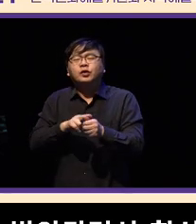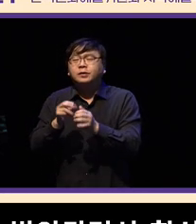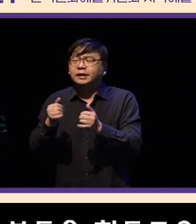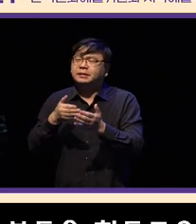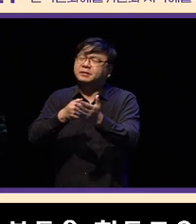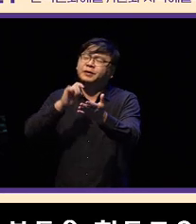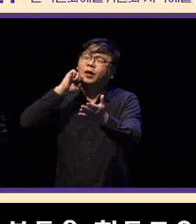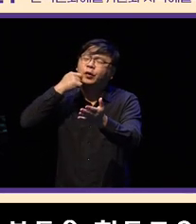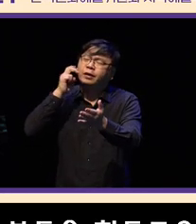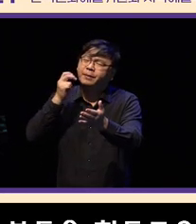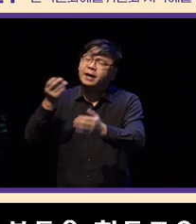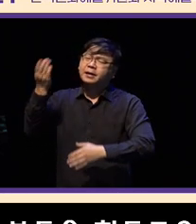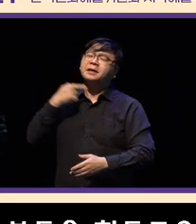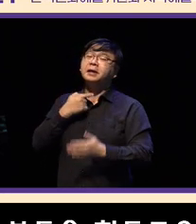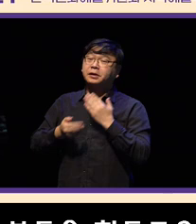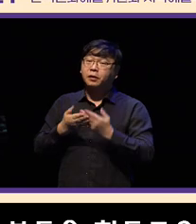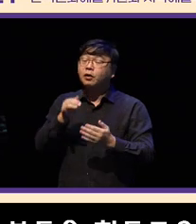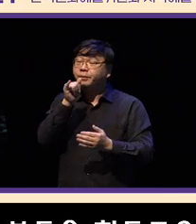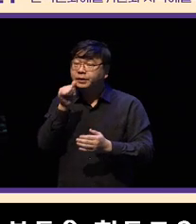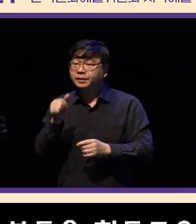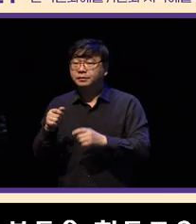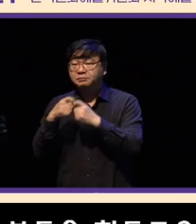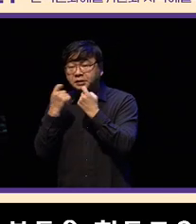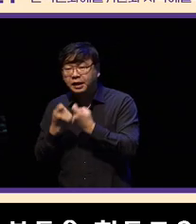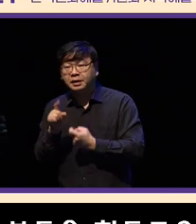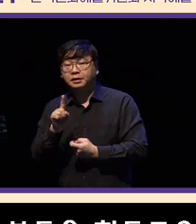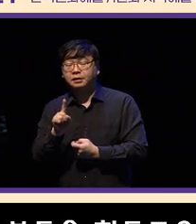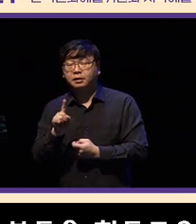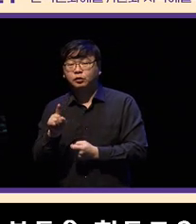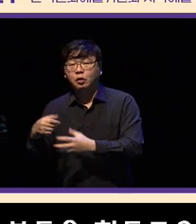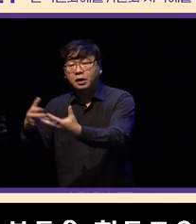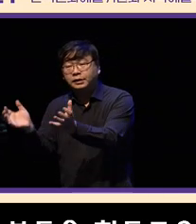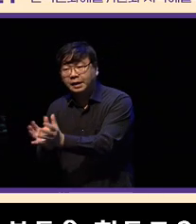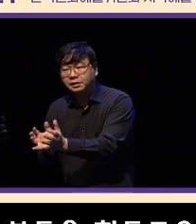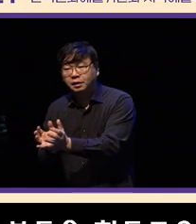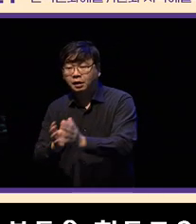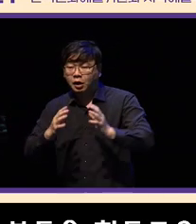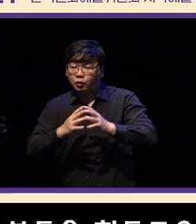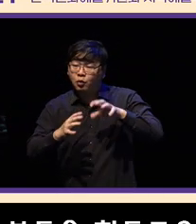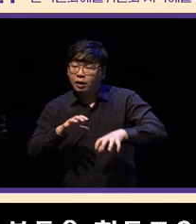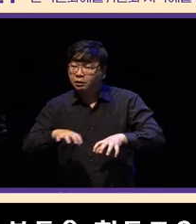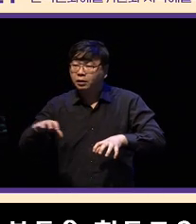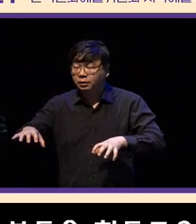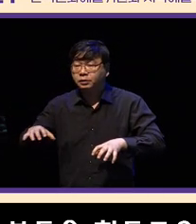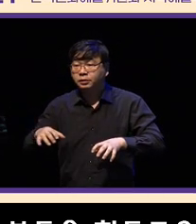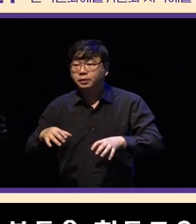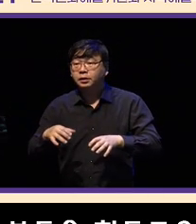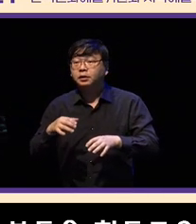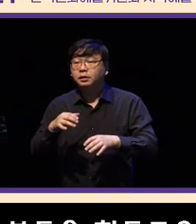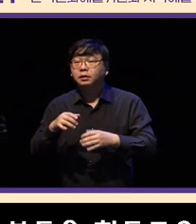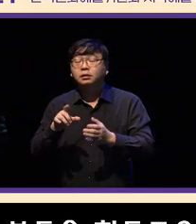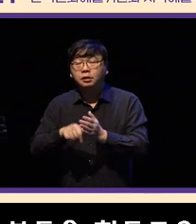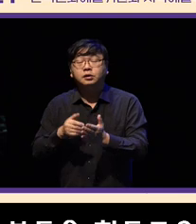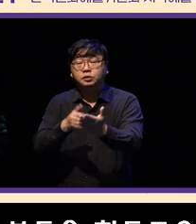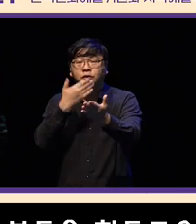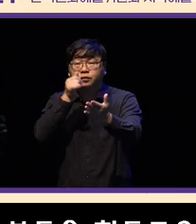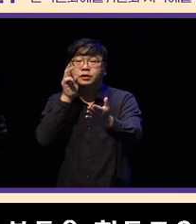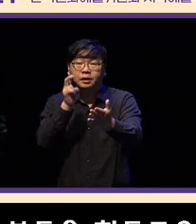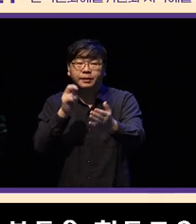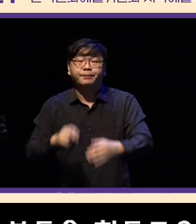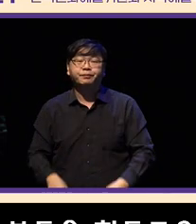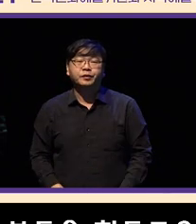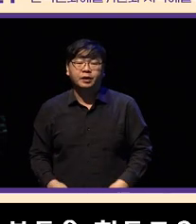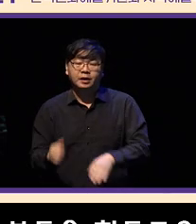창작 사업을 해왔던 개인이나 공간이나 단체나 이런 분들이 아마 대상이 되실 것 같고, 또